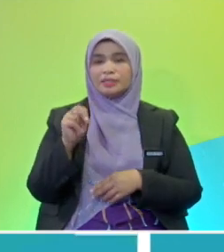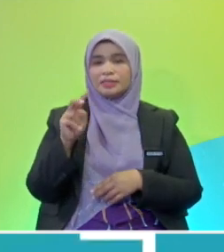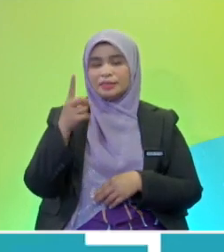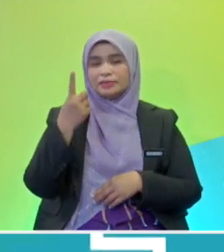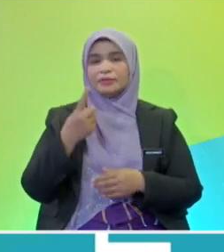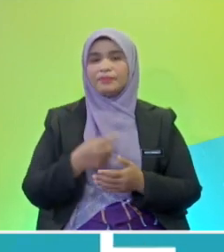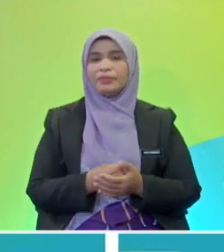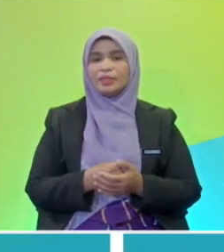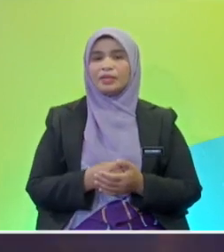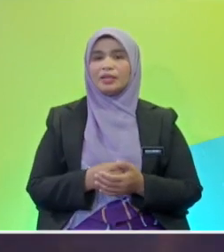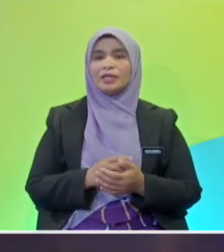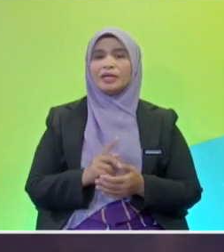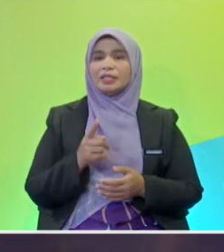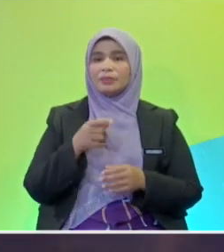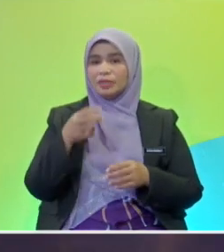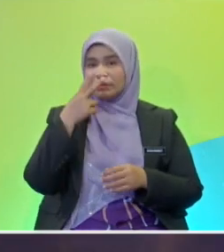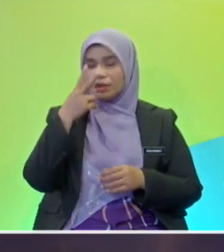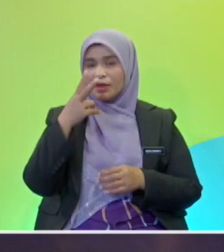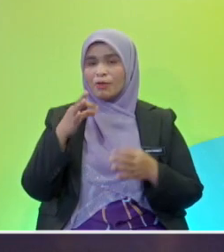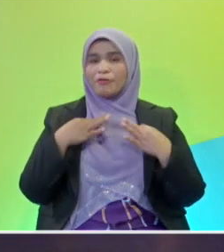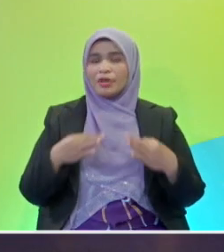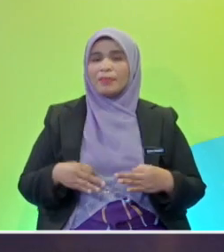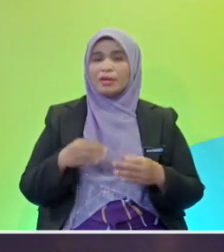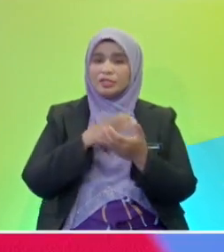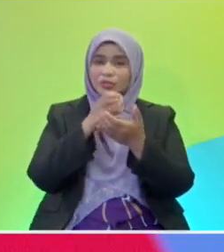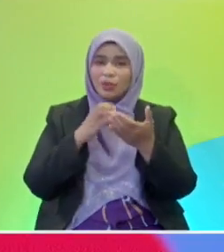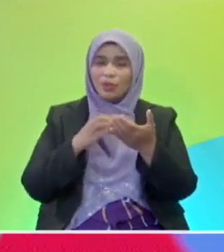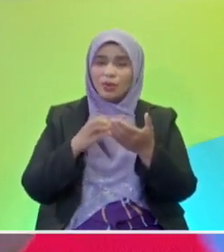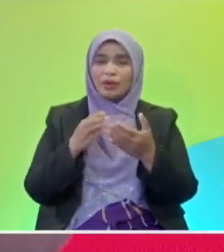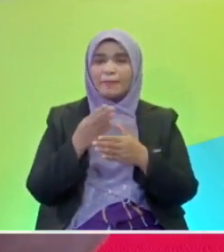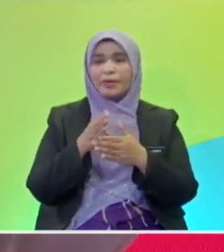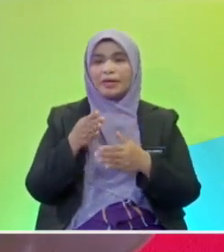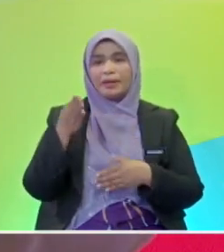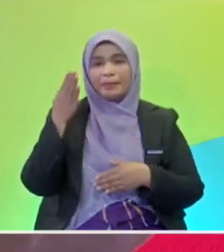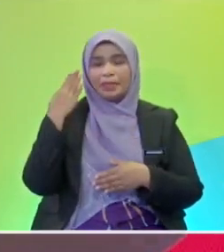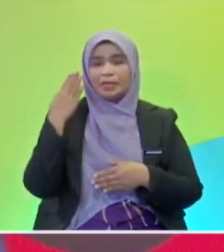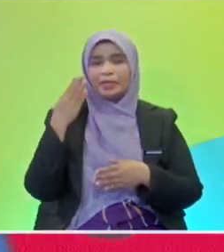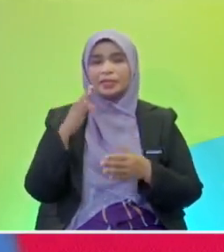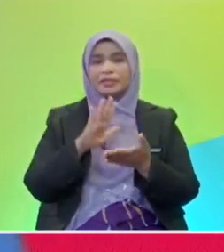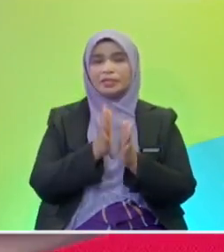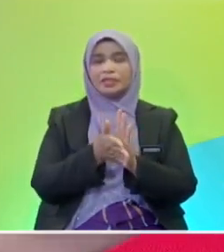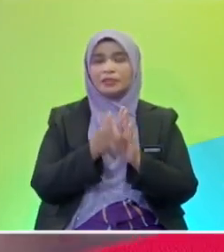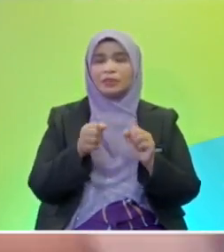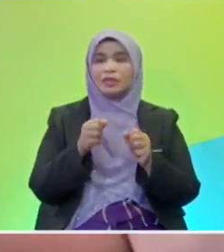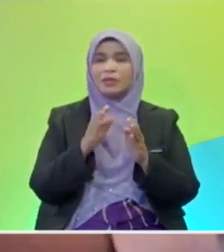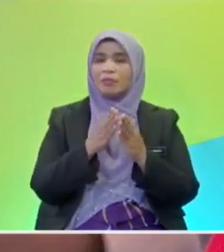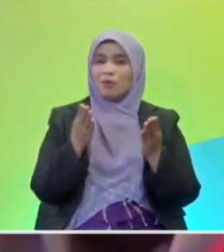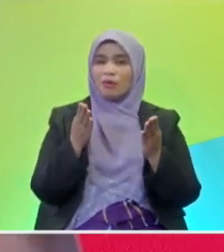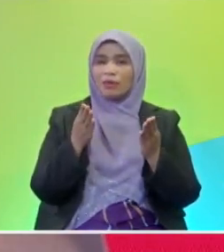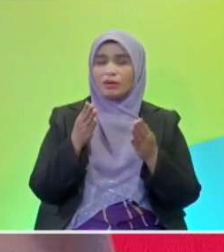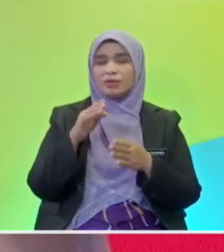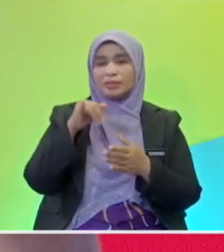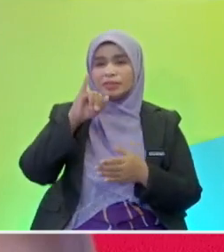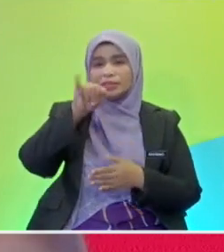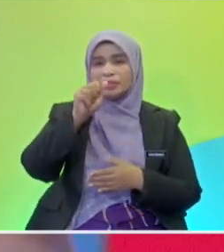okey kita boleh perhatikan ialah fabrik bercorak bahagian belakang jadi Mira boleh buka jarum peniti yang ada tu jarum peniti